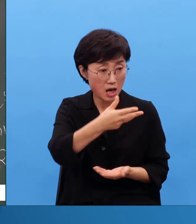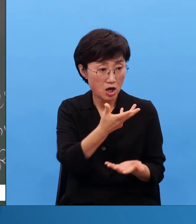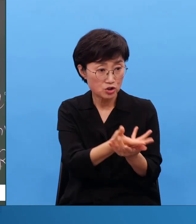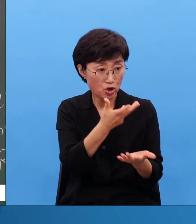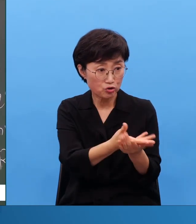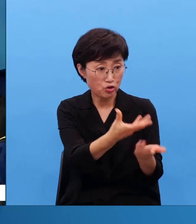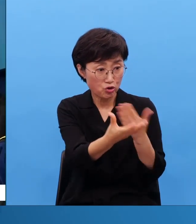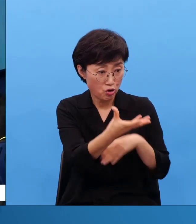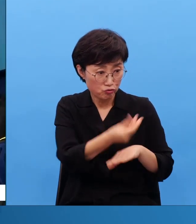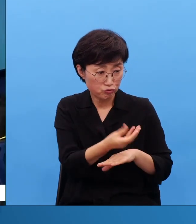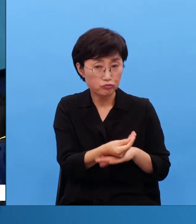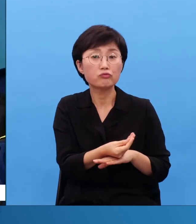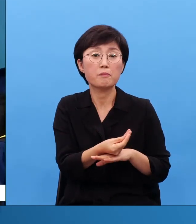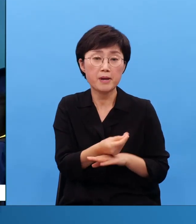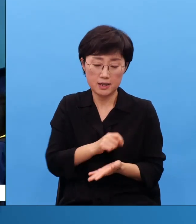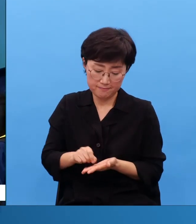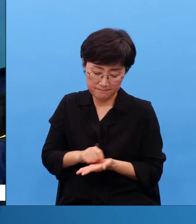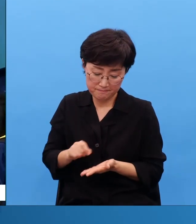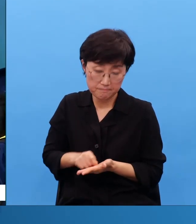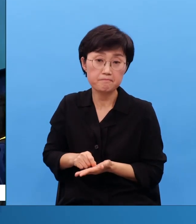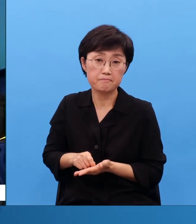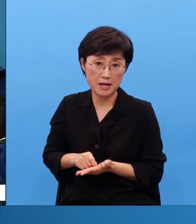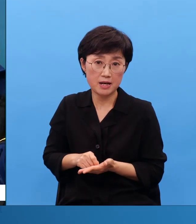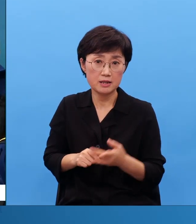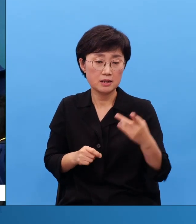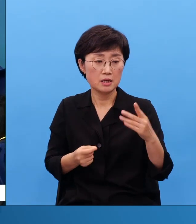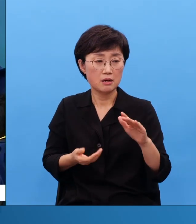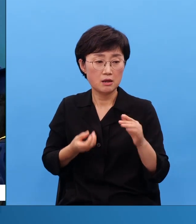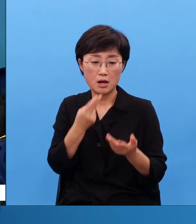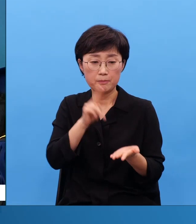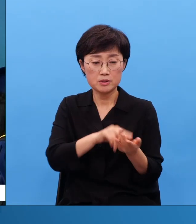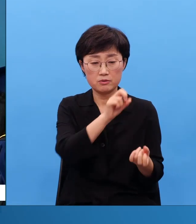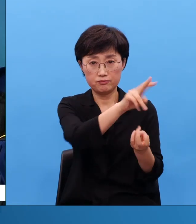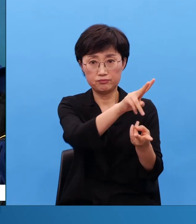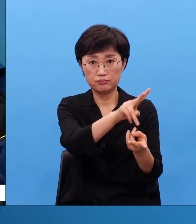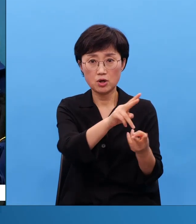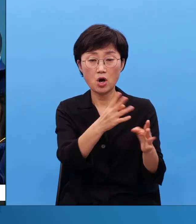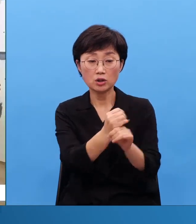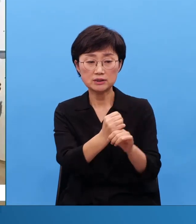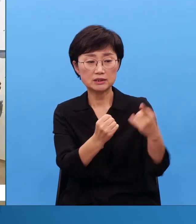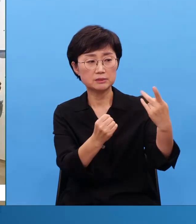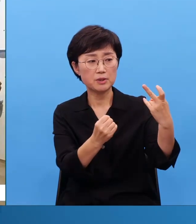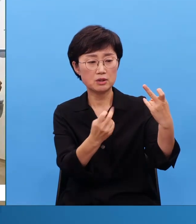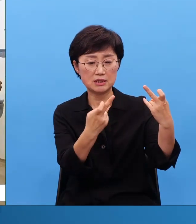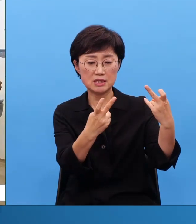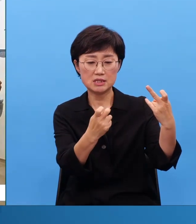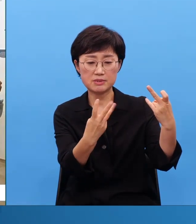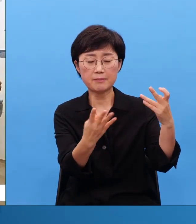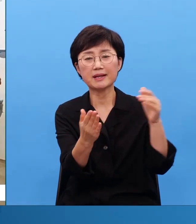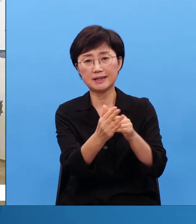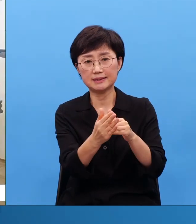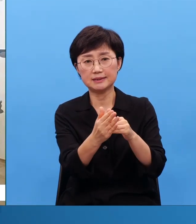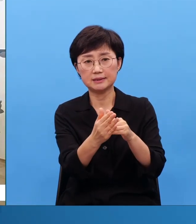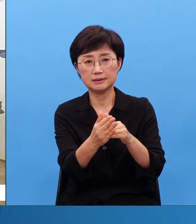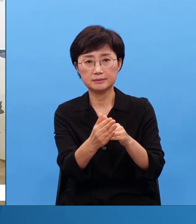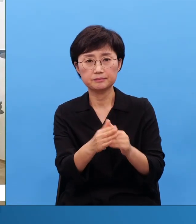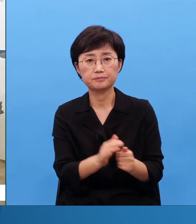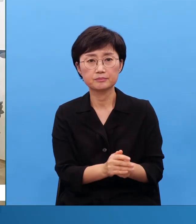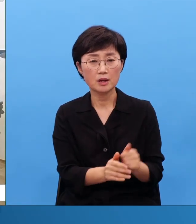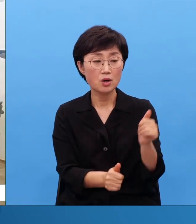서류를 다운받아 오는 12월 23일까지 우편 접수 받습니다. 가입교 테스트는